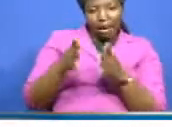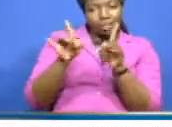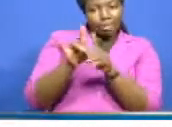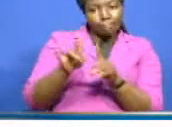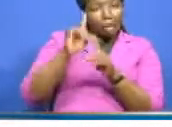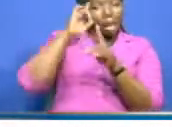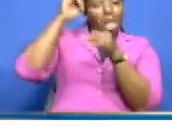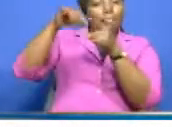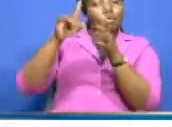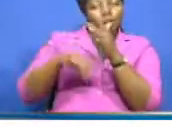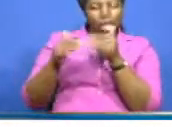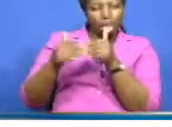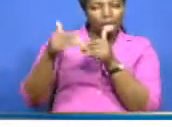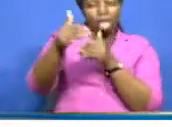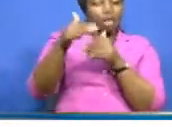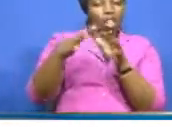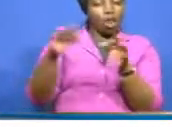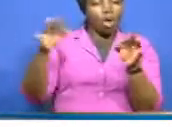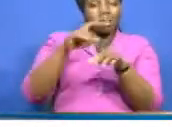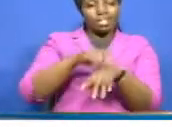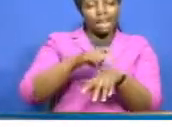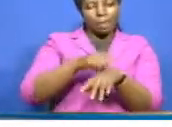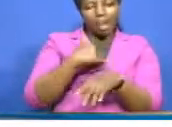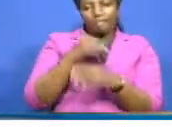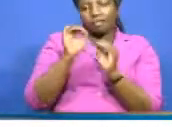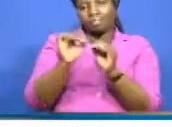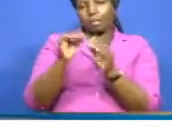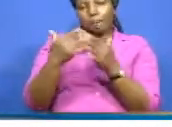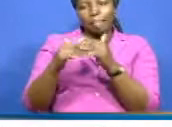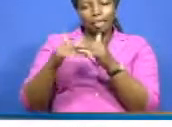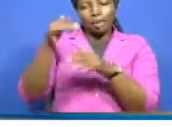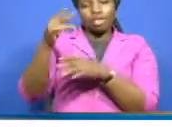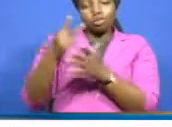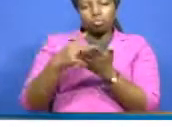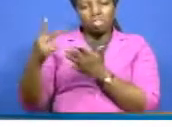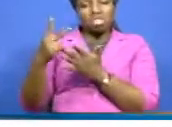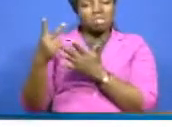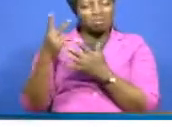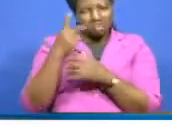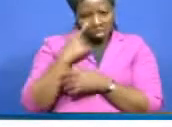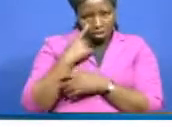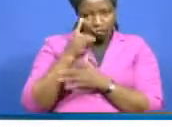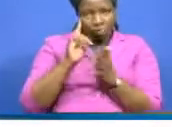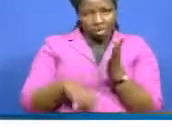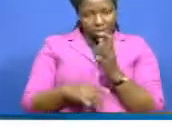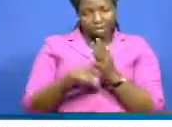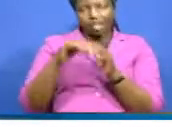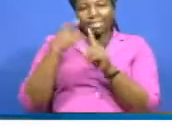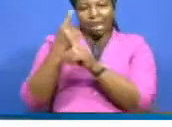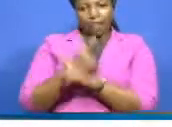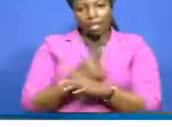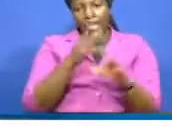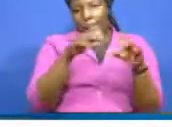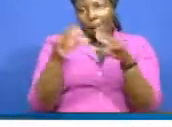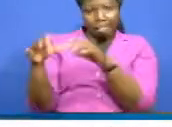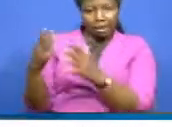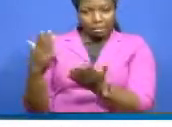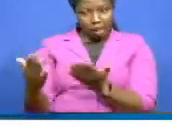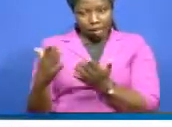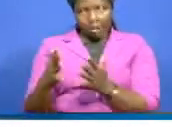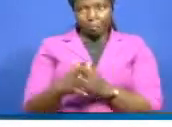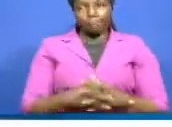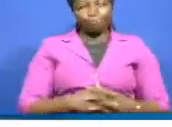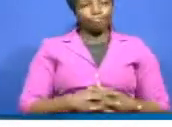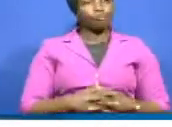mbeleni muda si mrefu, labda hata wiki 2 zijazo tutakuwa na vyama tofauti. Na